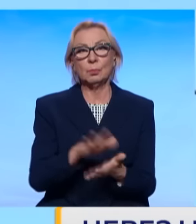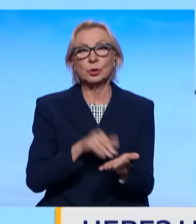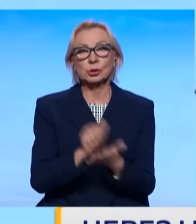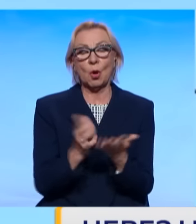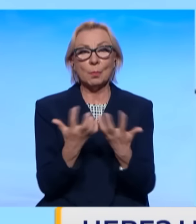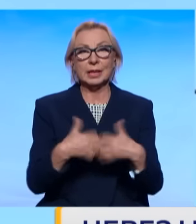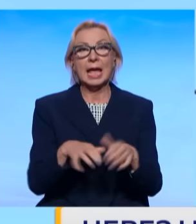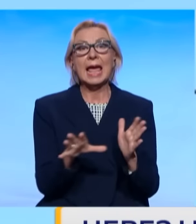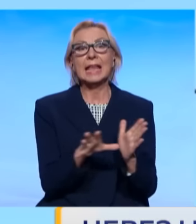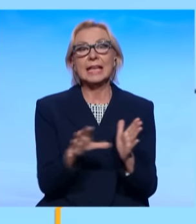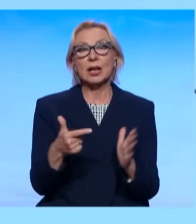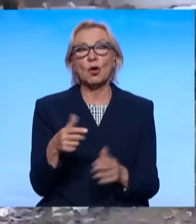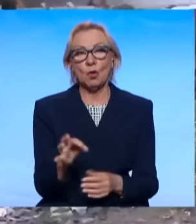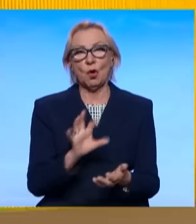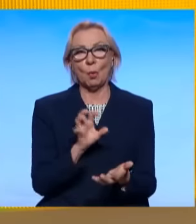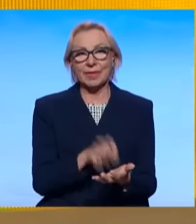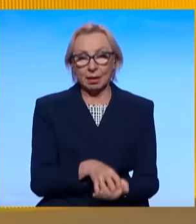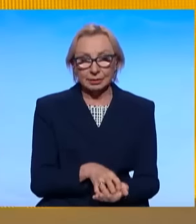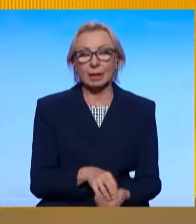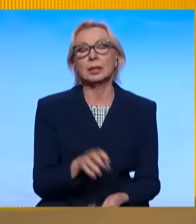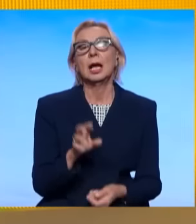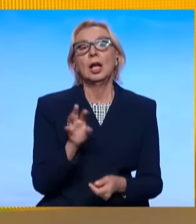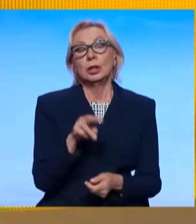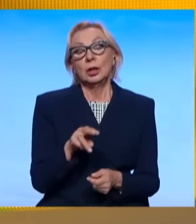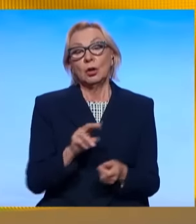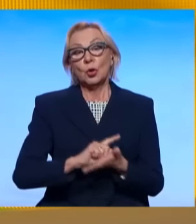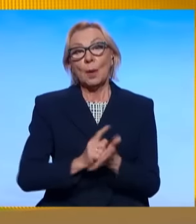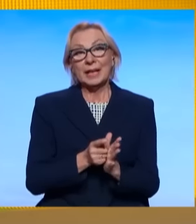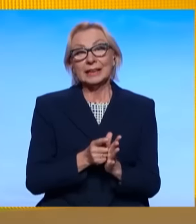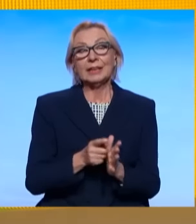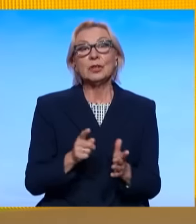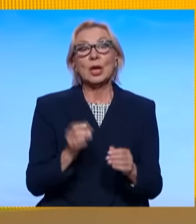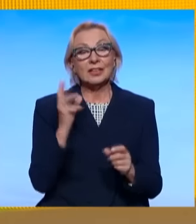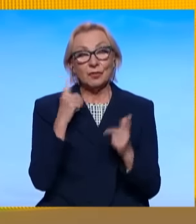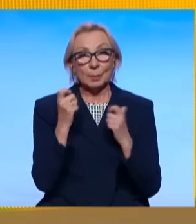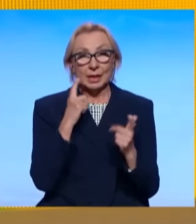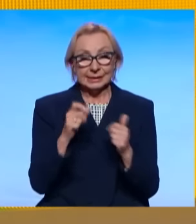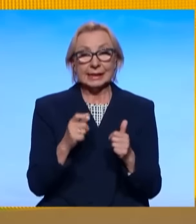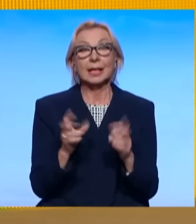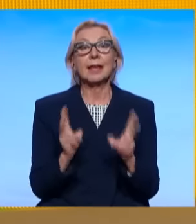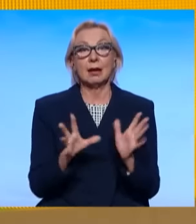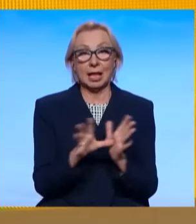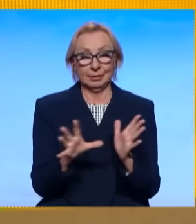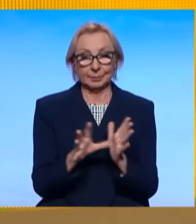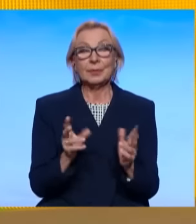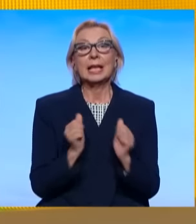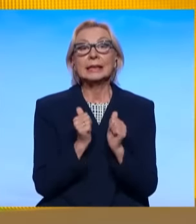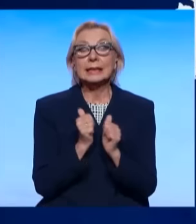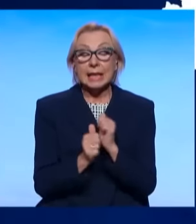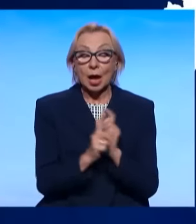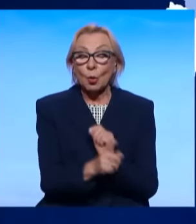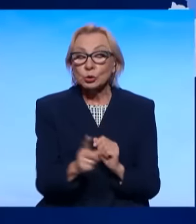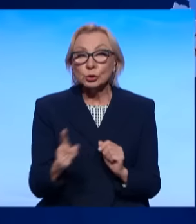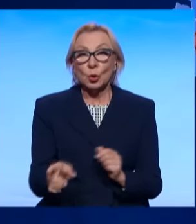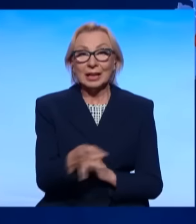на енергооб'єктах. Ну і до оперативної інформації по стану енергомереж. Зараз для кожного регіону